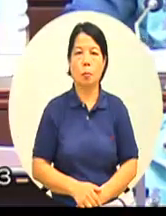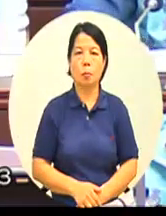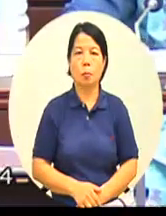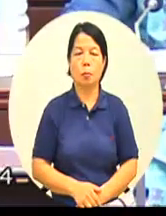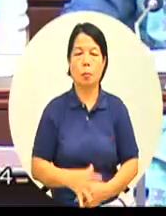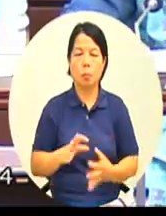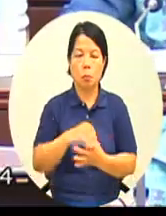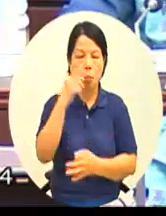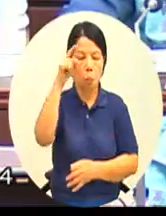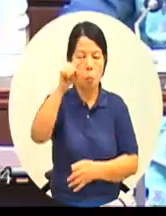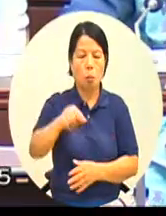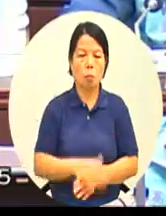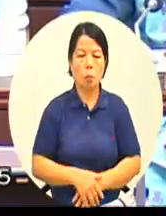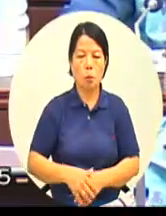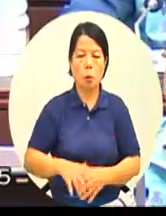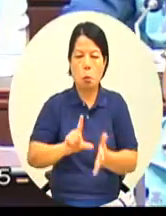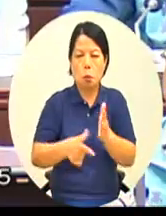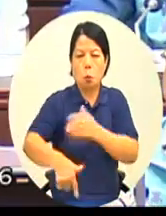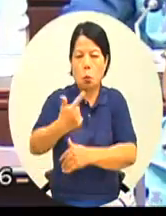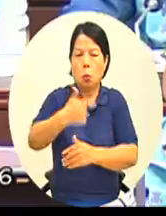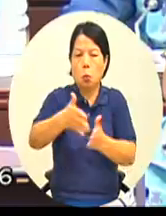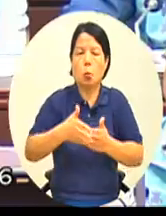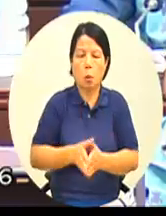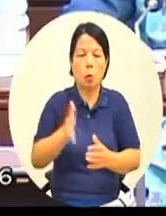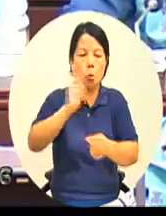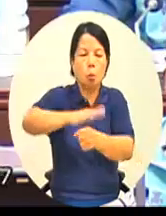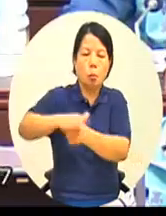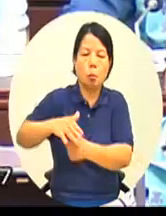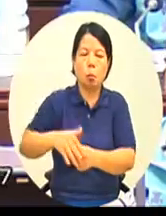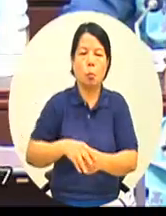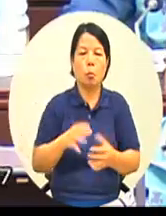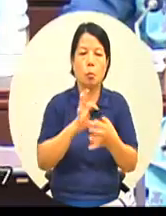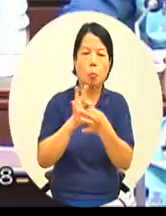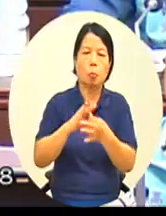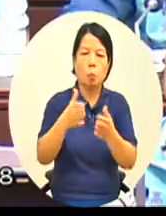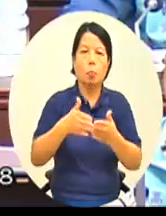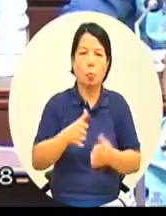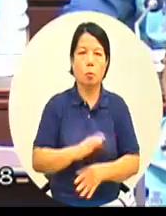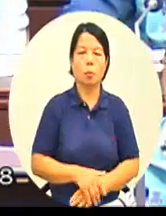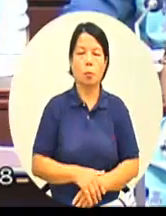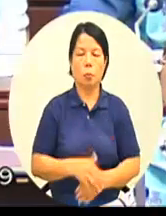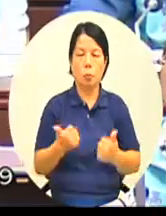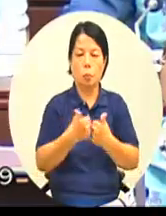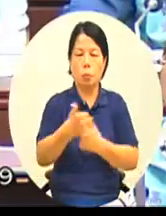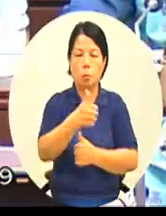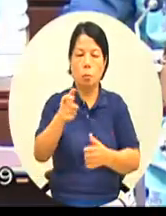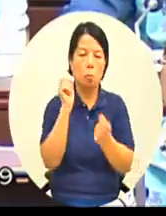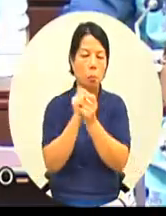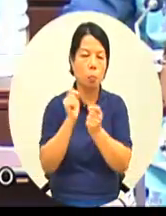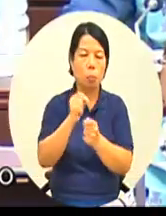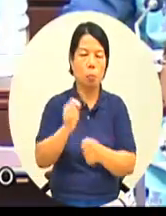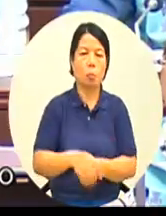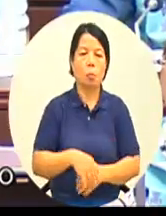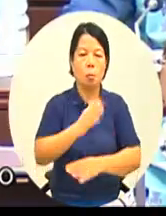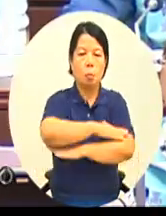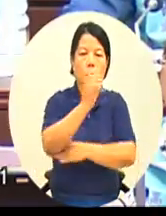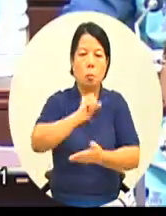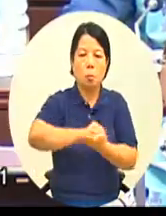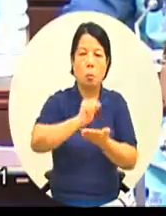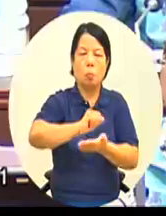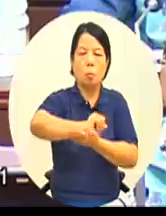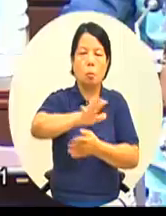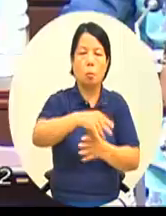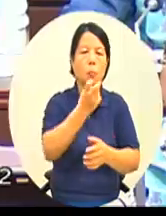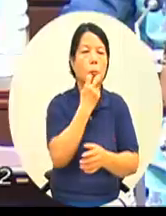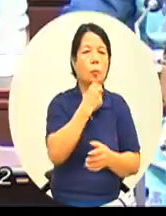感觉这个速度要很快可以补上相关的人力，所以议员您可能最近也都有看到媒体也都有报道说，中央也是